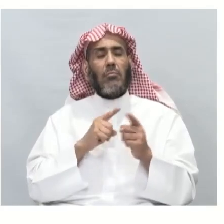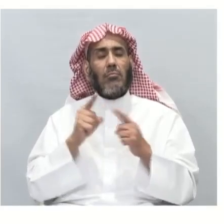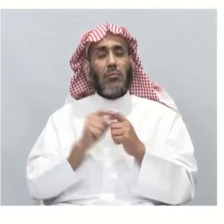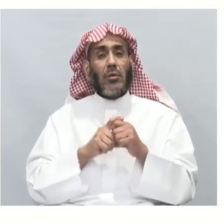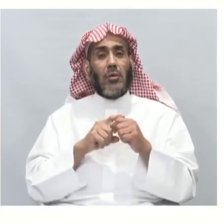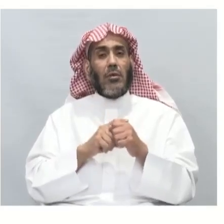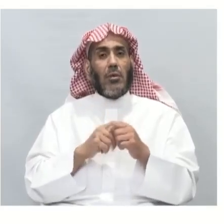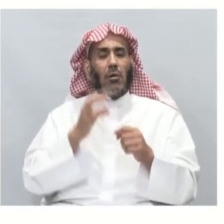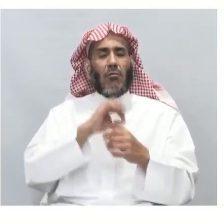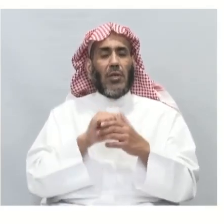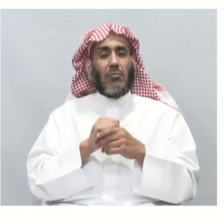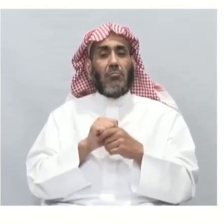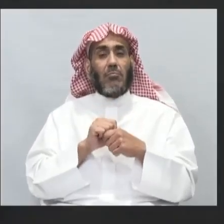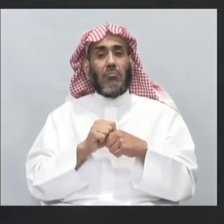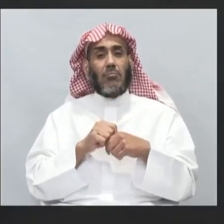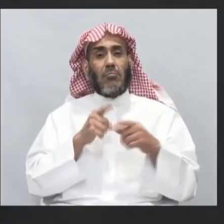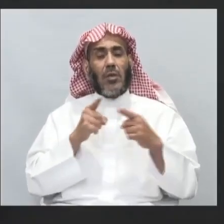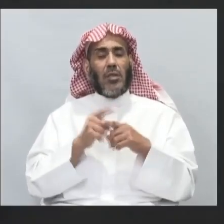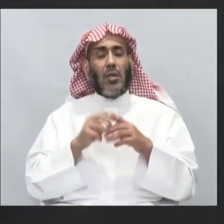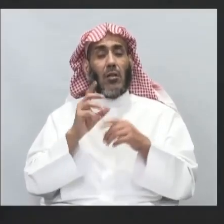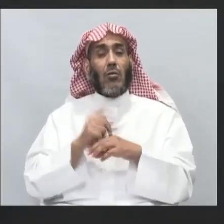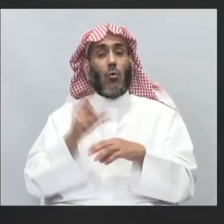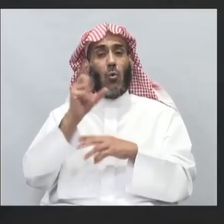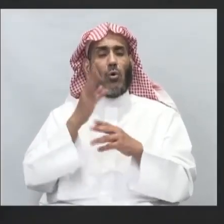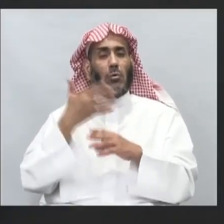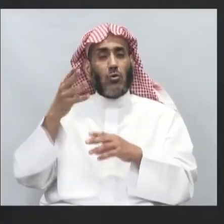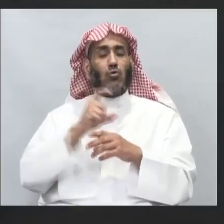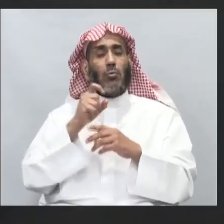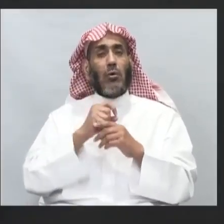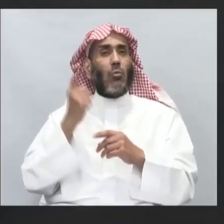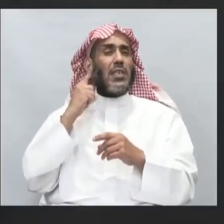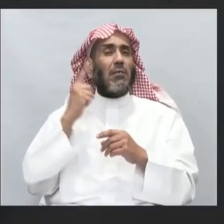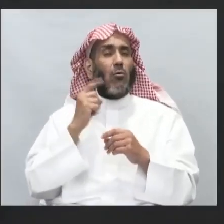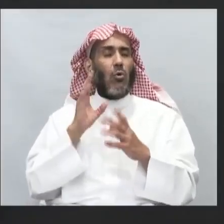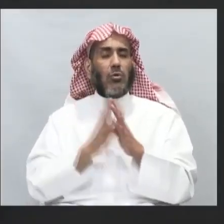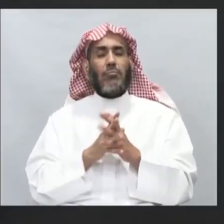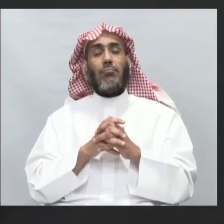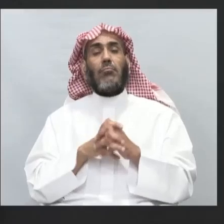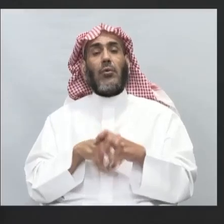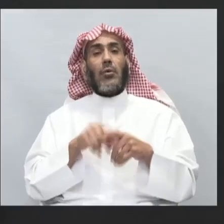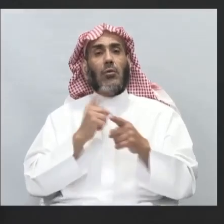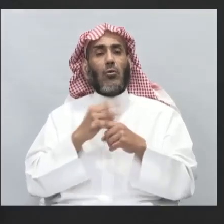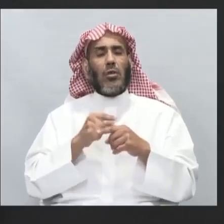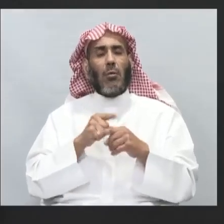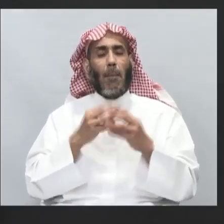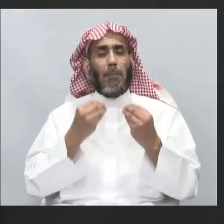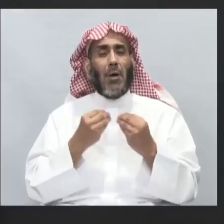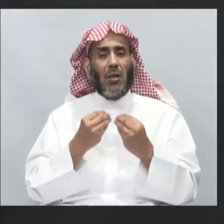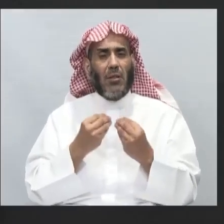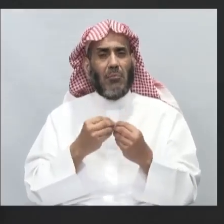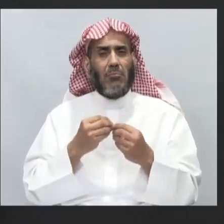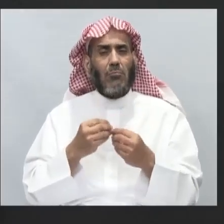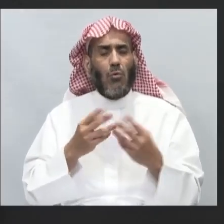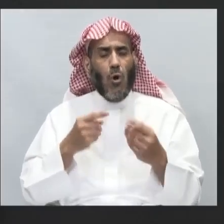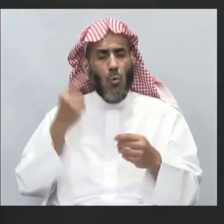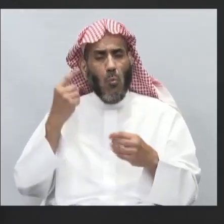حتى تحصل الفائده انه والله ناتي لهذه الخطبه ونستمع وكذلك ننصت يريد بعض الاشياء